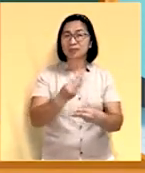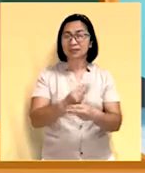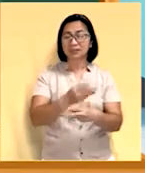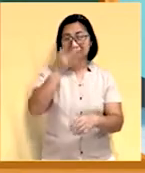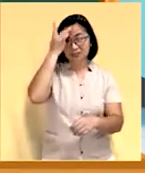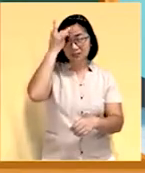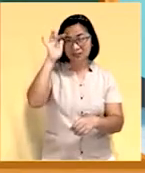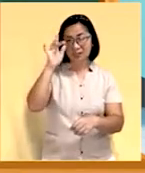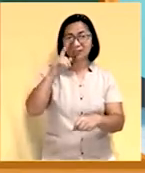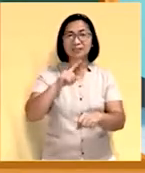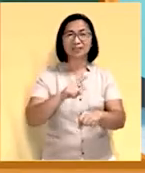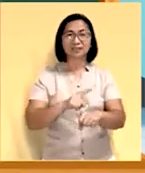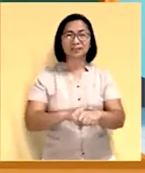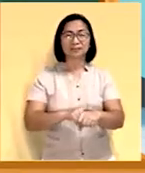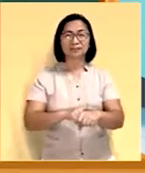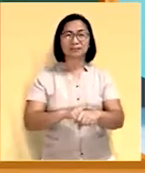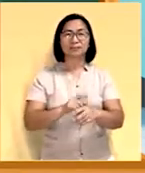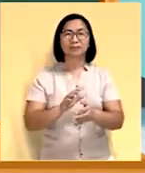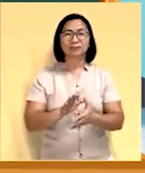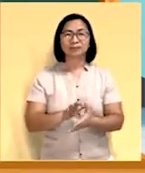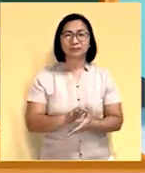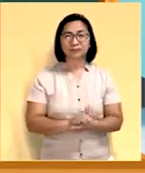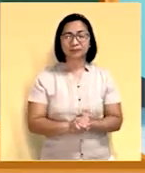Mathalino time!